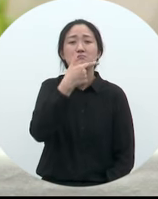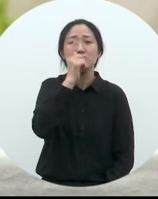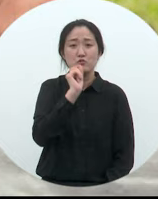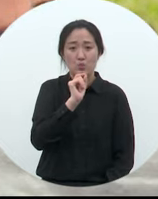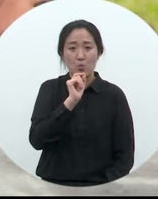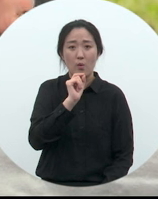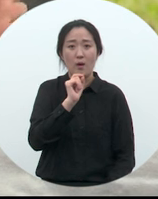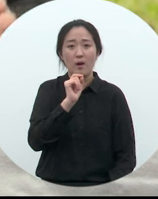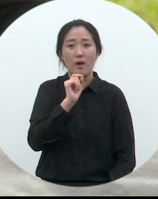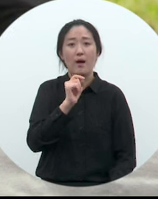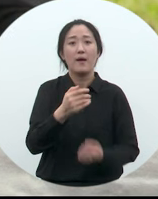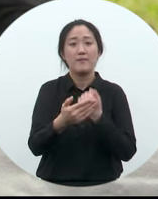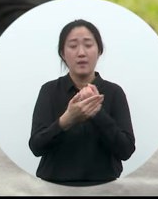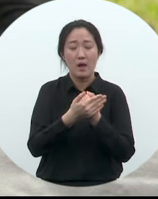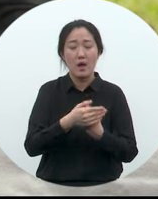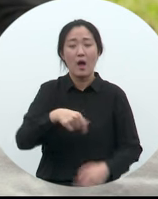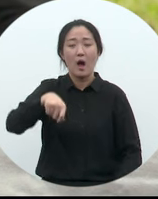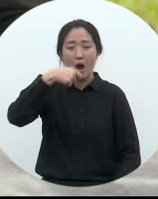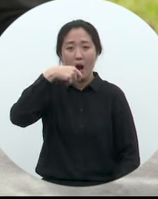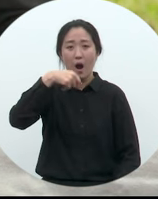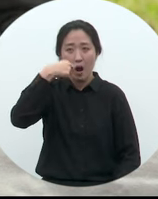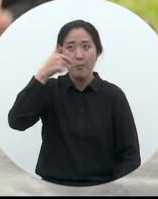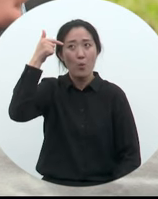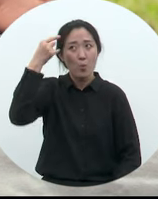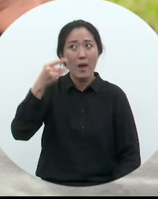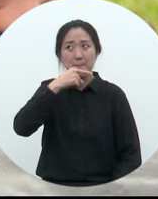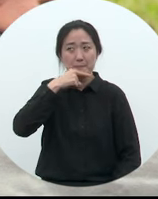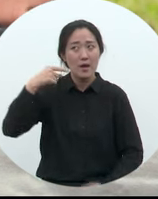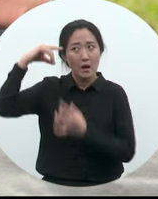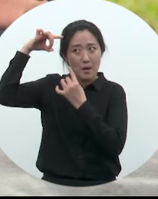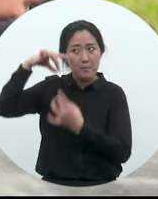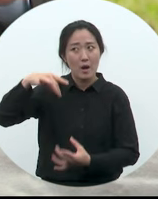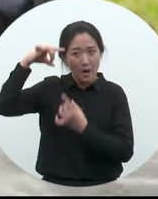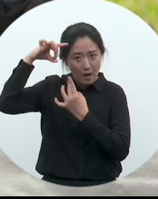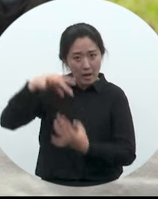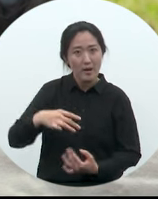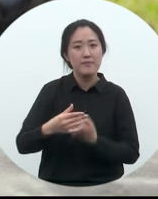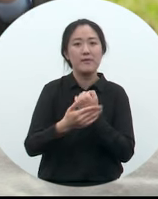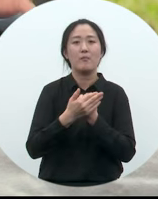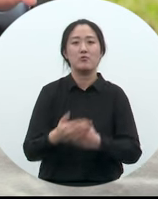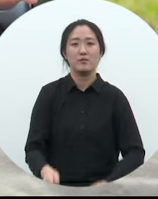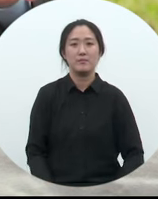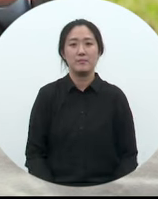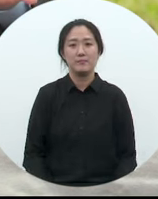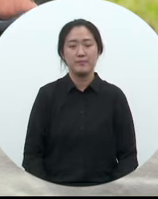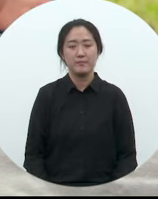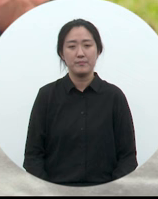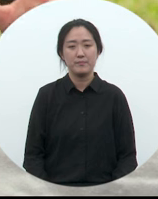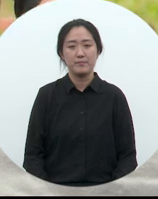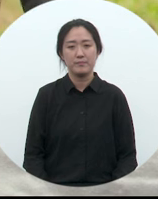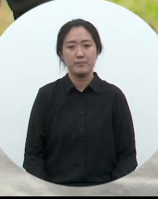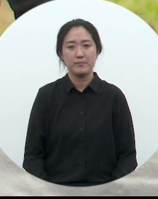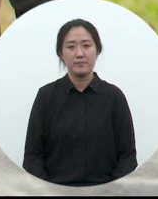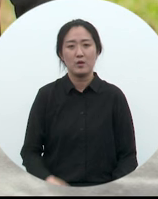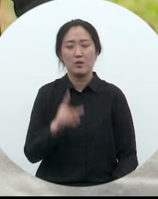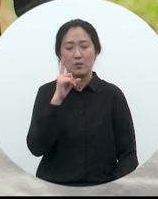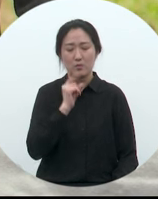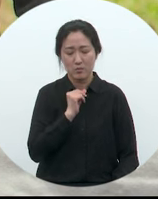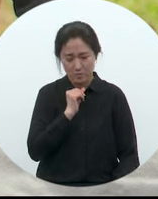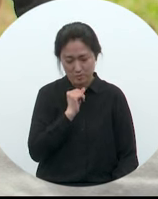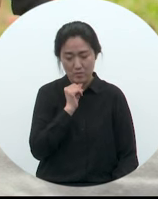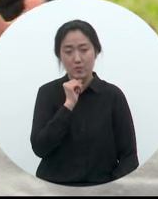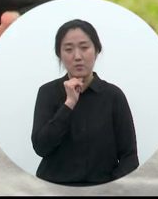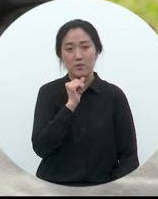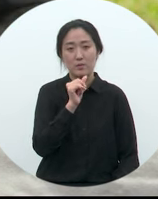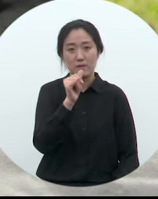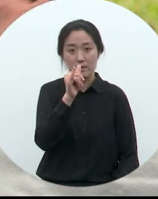안 되겠죠. 그러니까 우리가 먹고 나면은 졸리는 이유가 바로 그런 이치 때문에 그렇습니다. 이 식곤증이